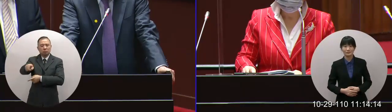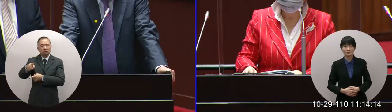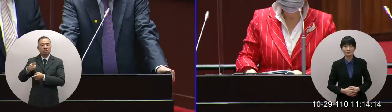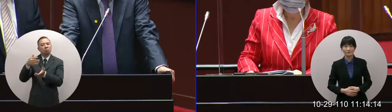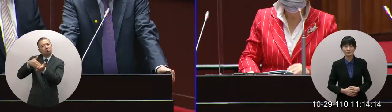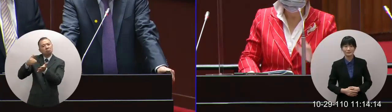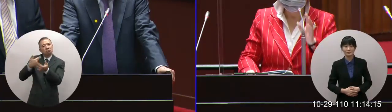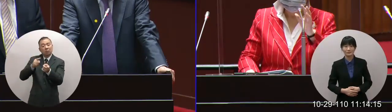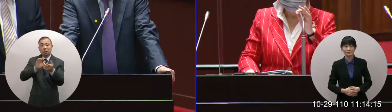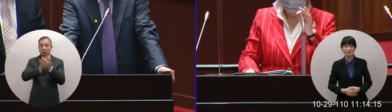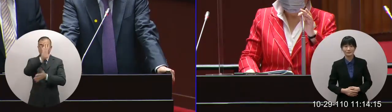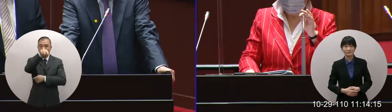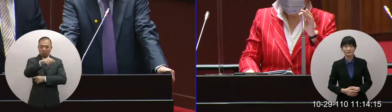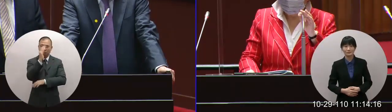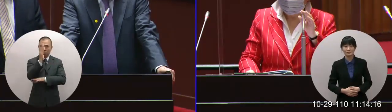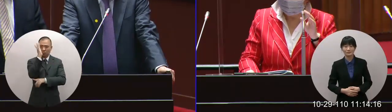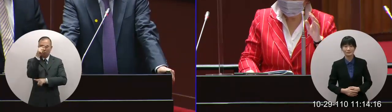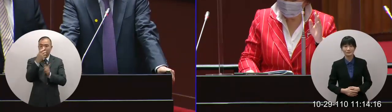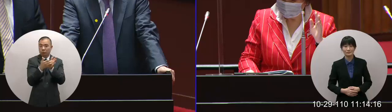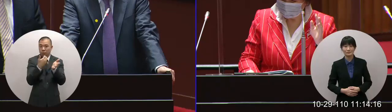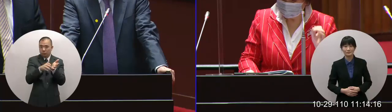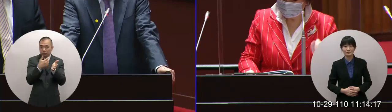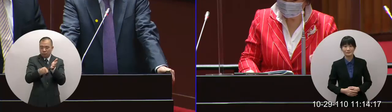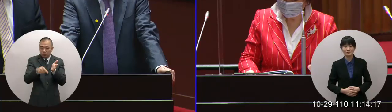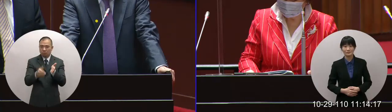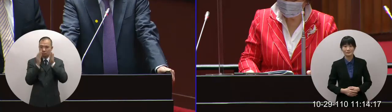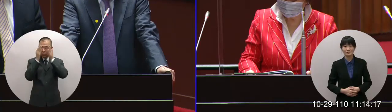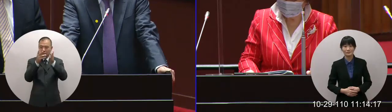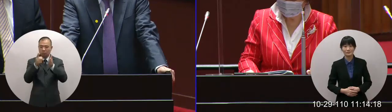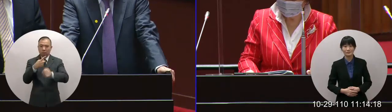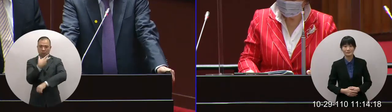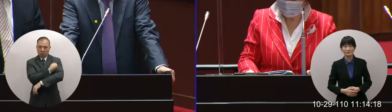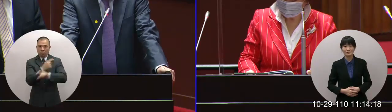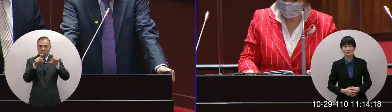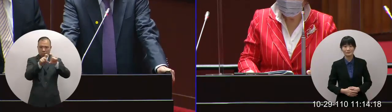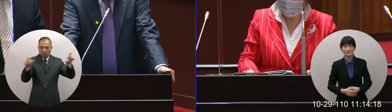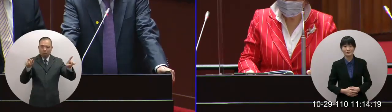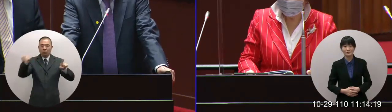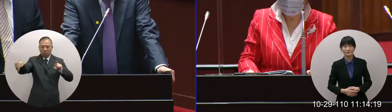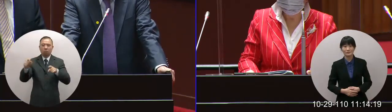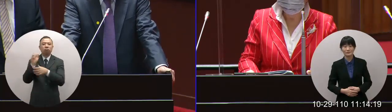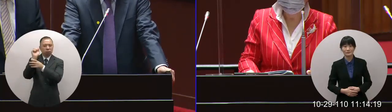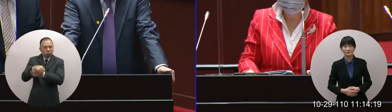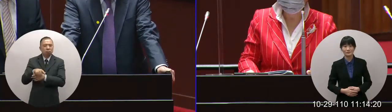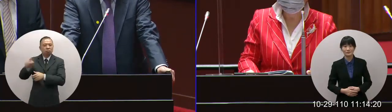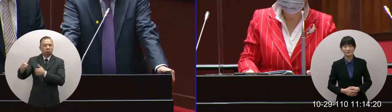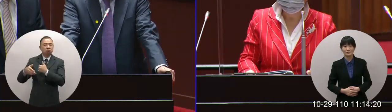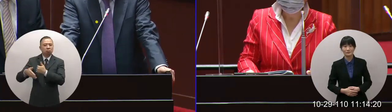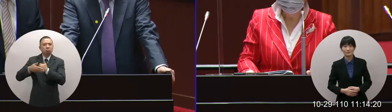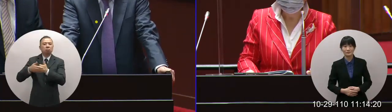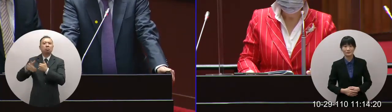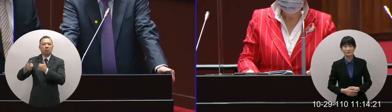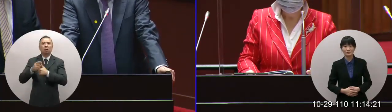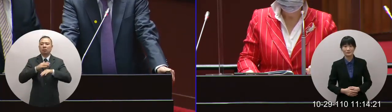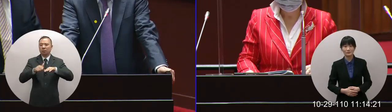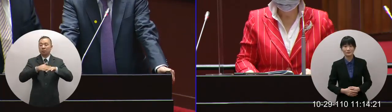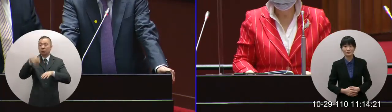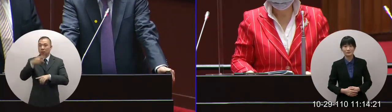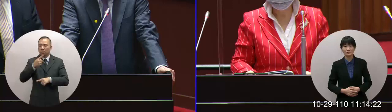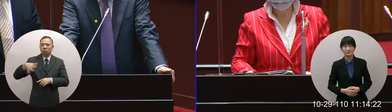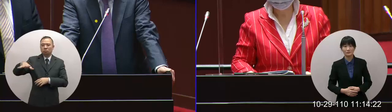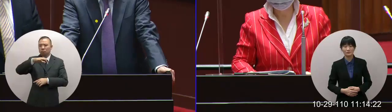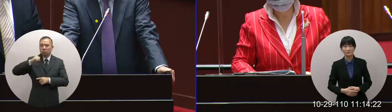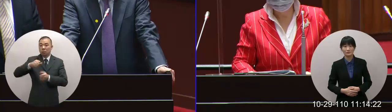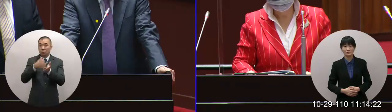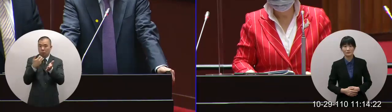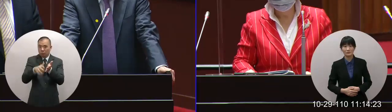未来在公务预算里面，尤其是疫苗的权力的支持。第二个，总额预算有总额预算对于健保整